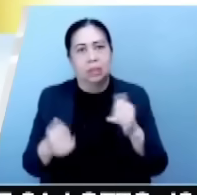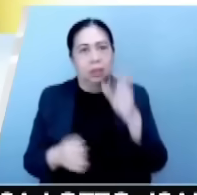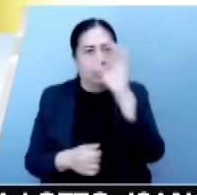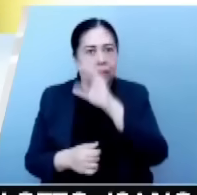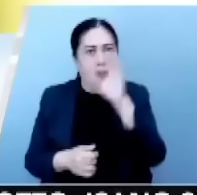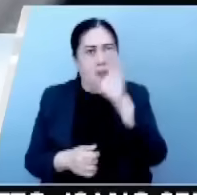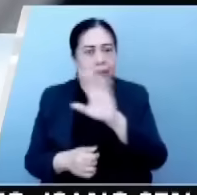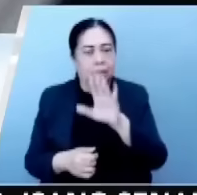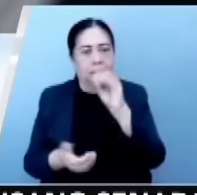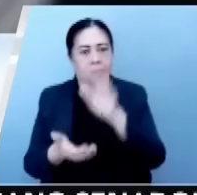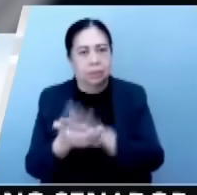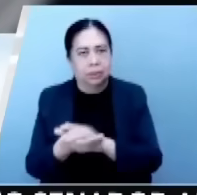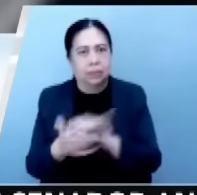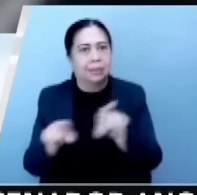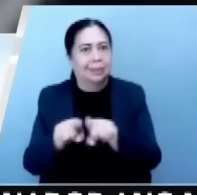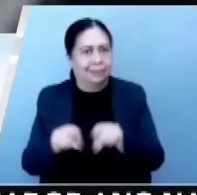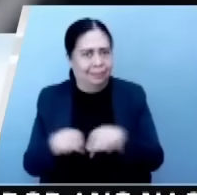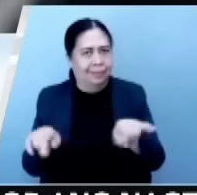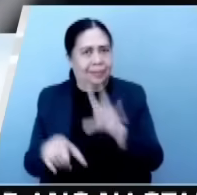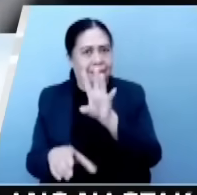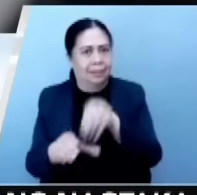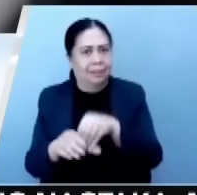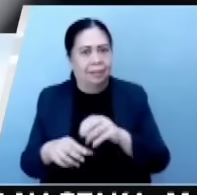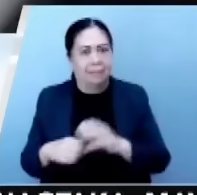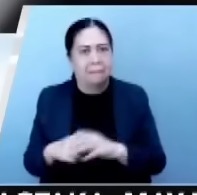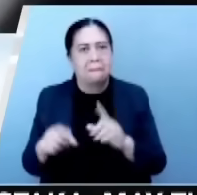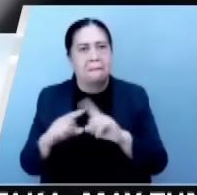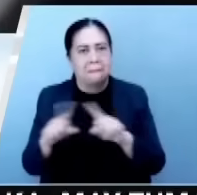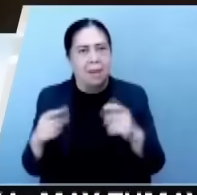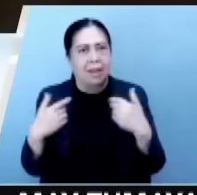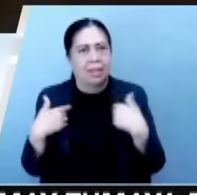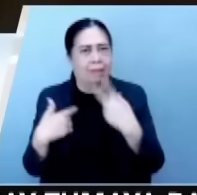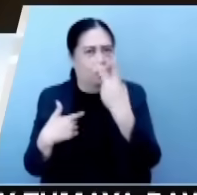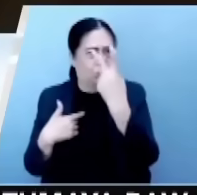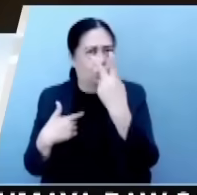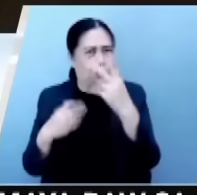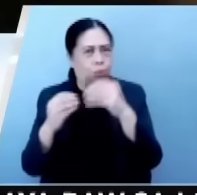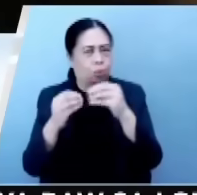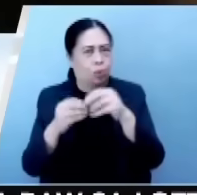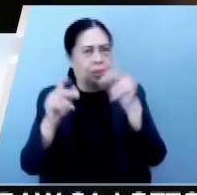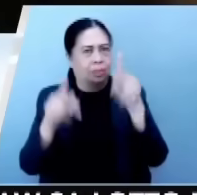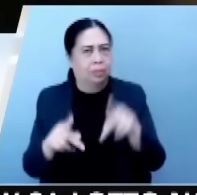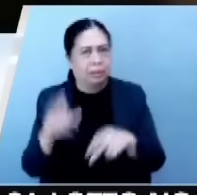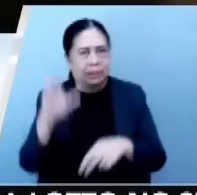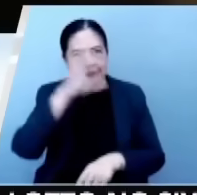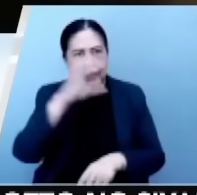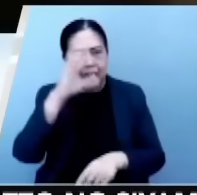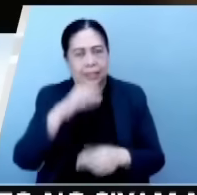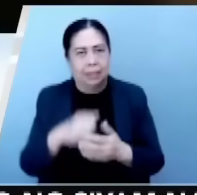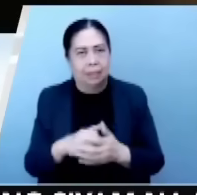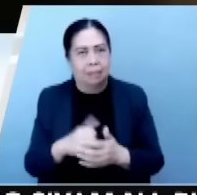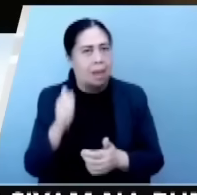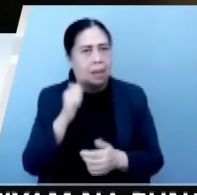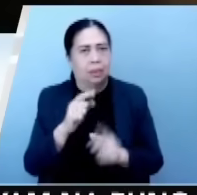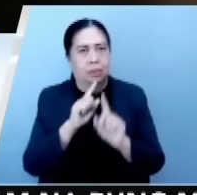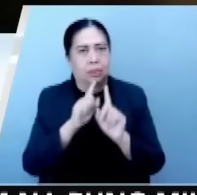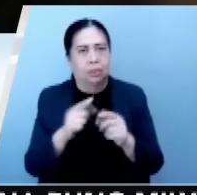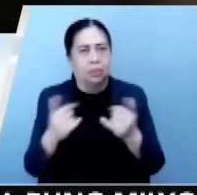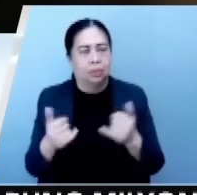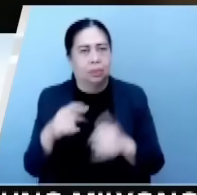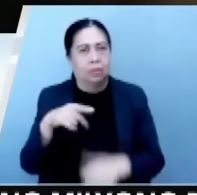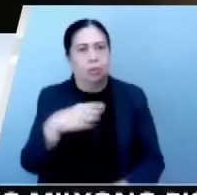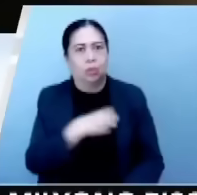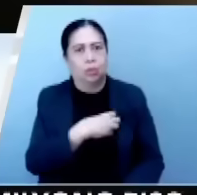na sangkot din umano sa krimen. Pero meron pa raw dalawang persons of interest na hinahanap. Ayaw pang sabihin sa ngayon ng PNP kung ano